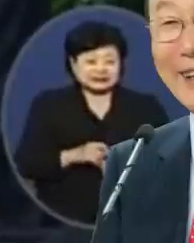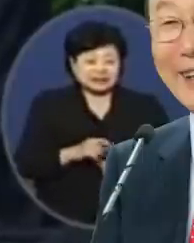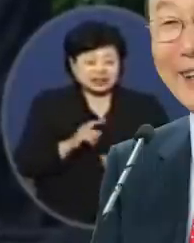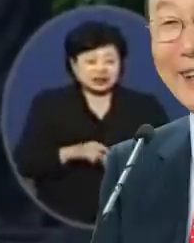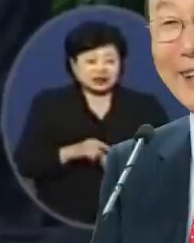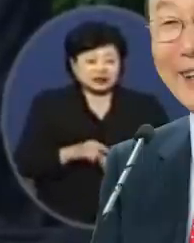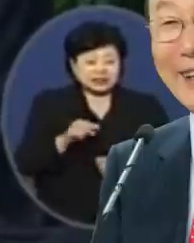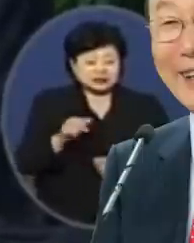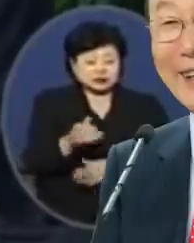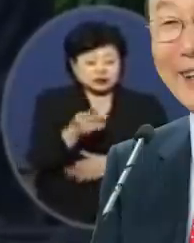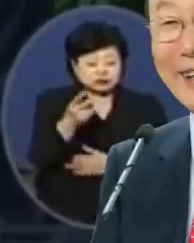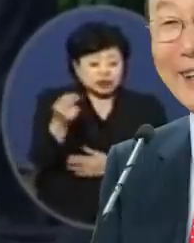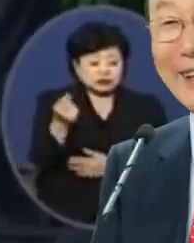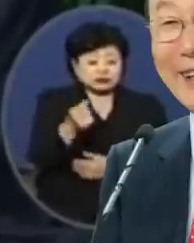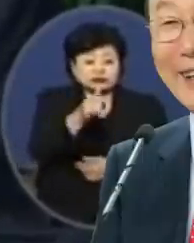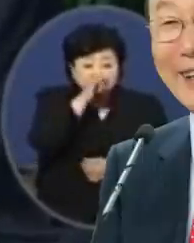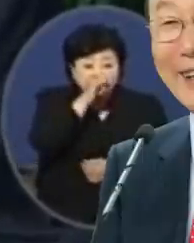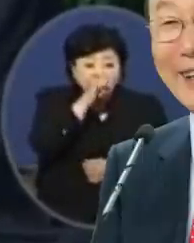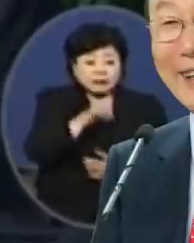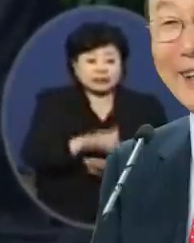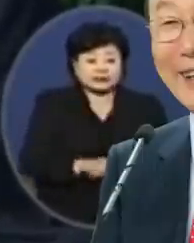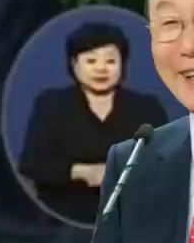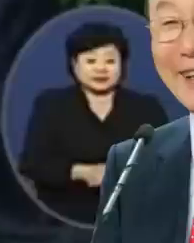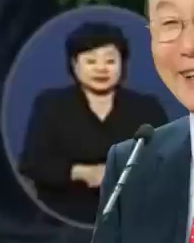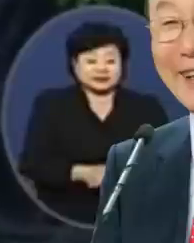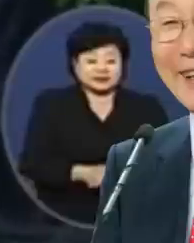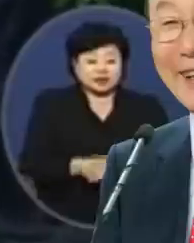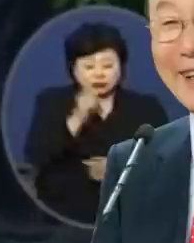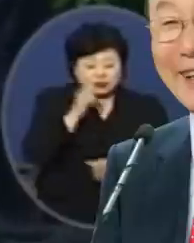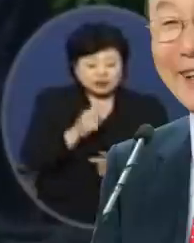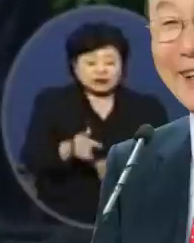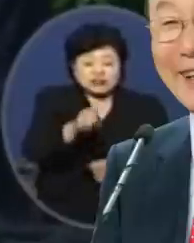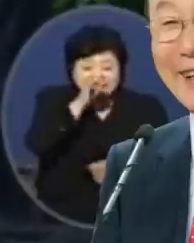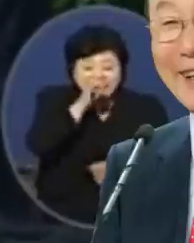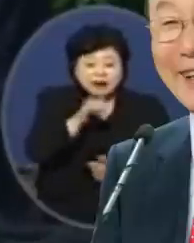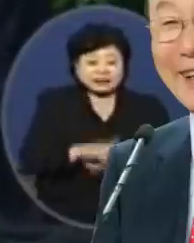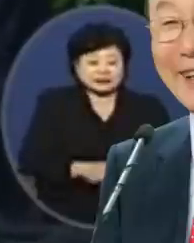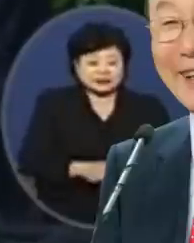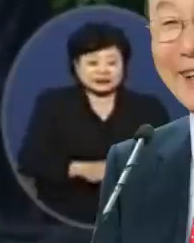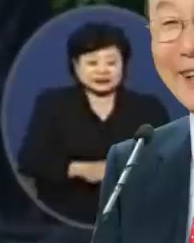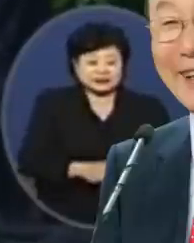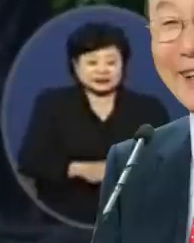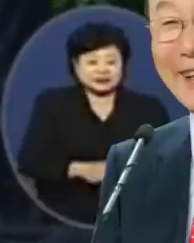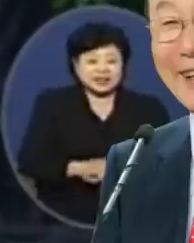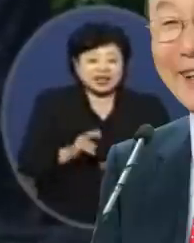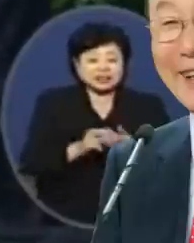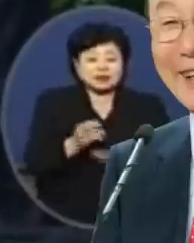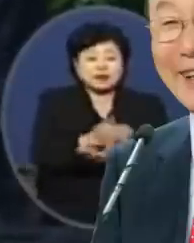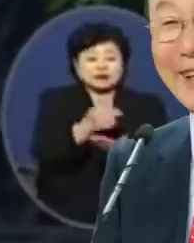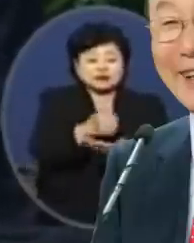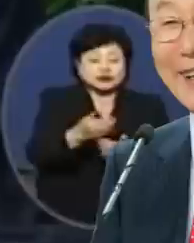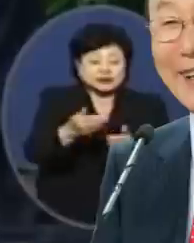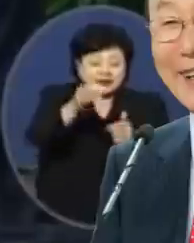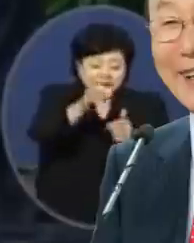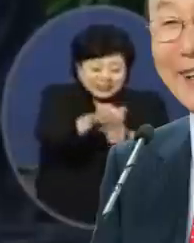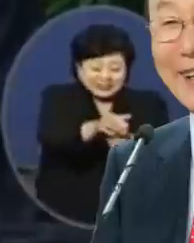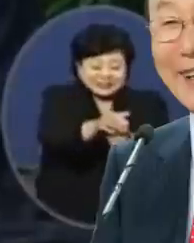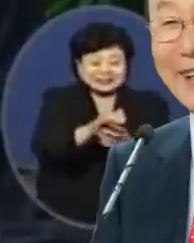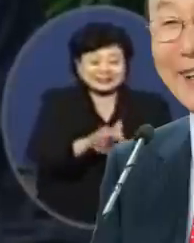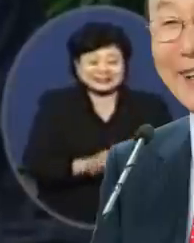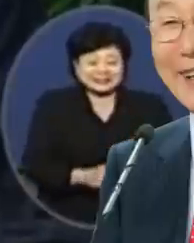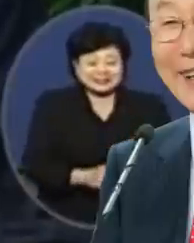보리떡 다섯 개와 물고기 두 마리가 있다고 부족하지 않고 있는데 그것을 어떻게 기적을 베풀지는 주님이 알아서라